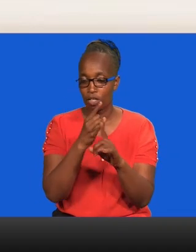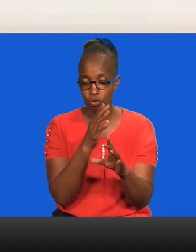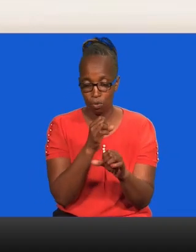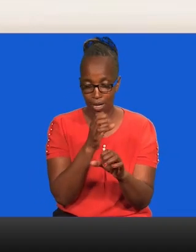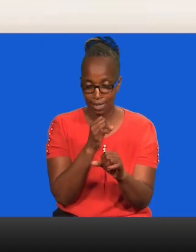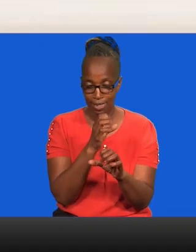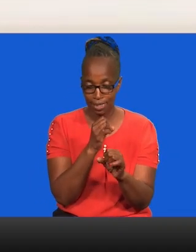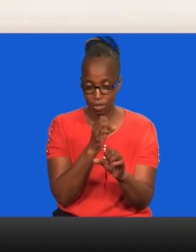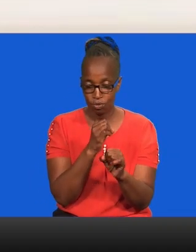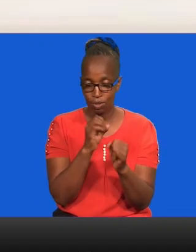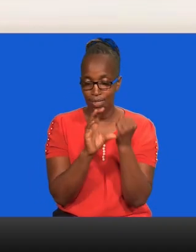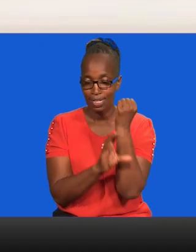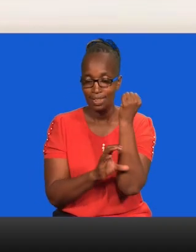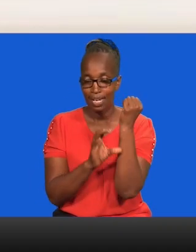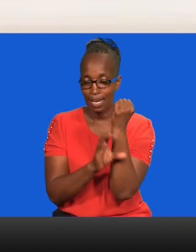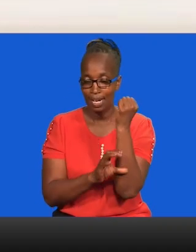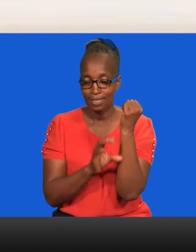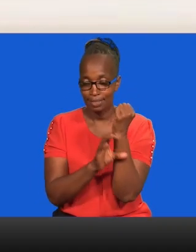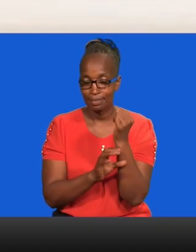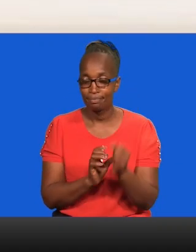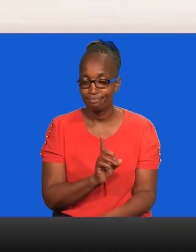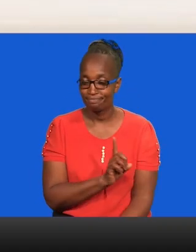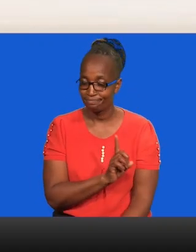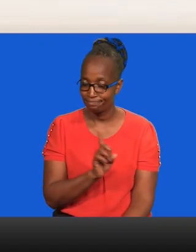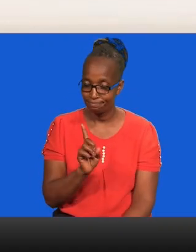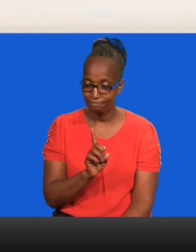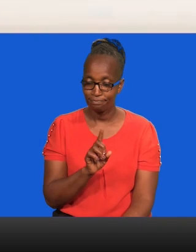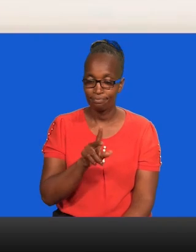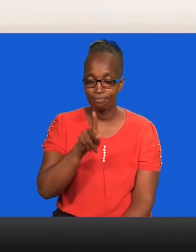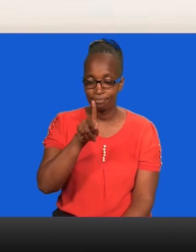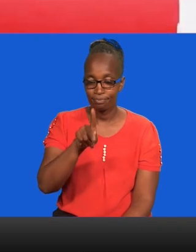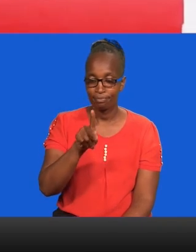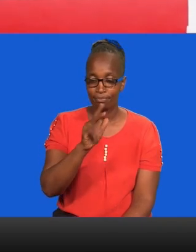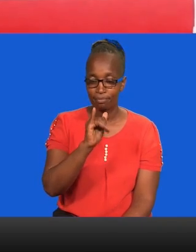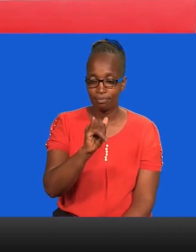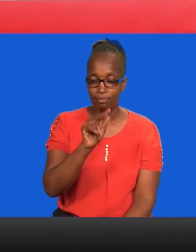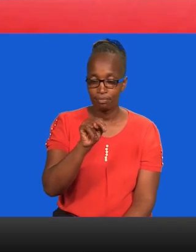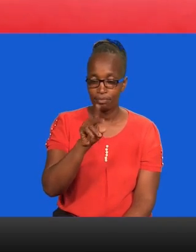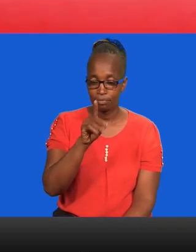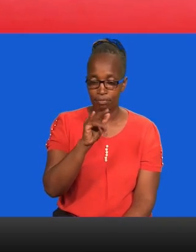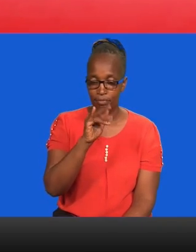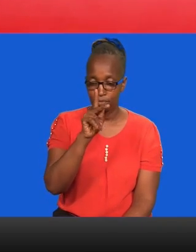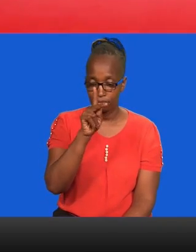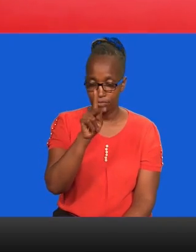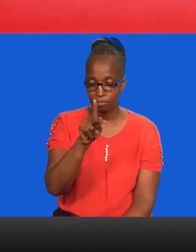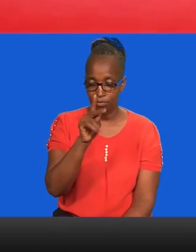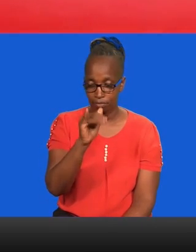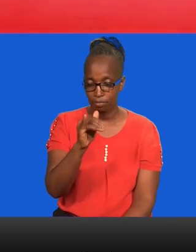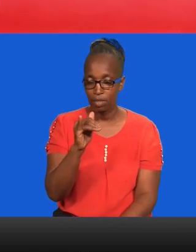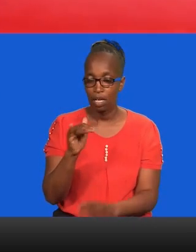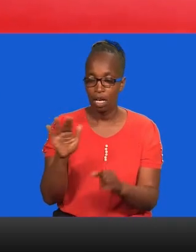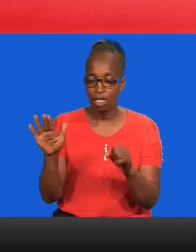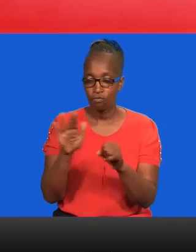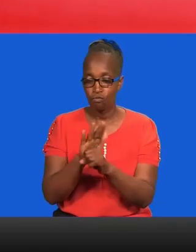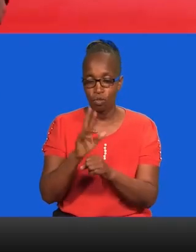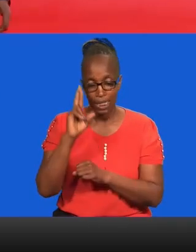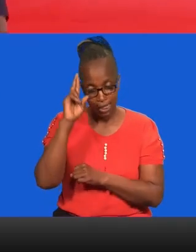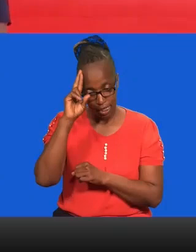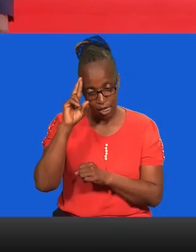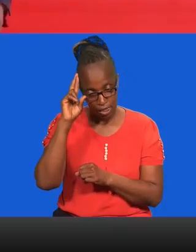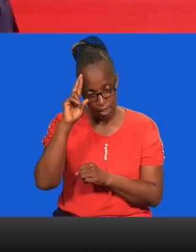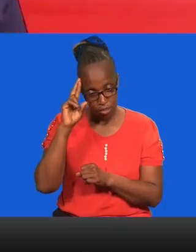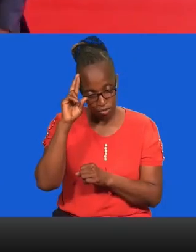Professor Abraham Kithure Kindiki. Kindiki ametajwa kama waziri mchapakazi